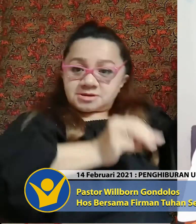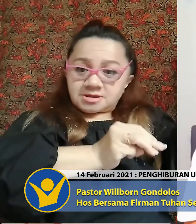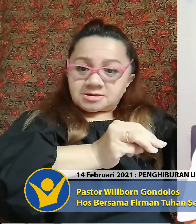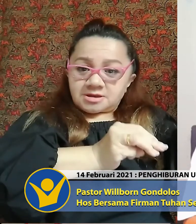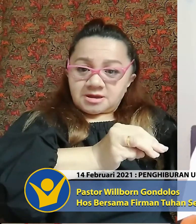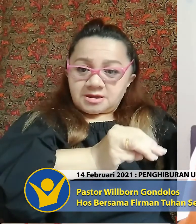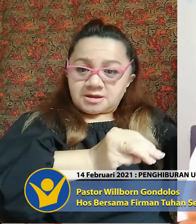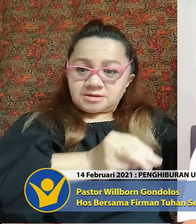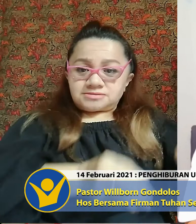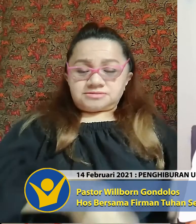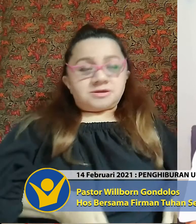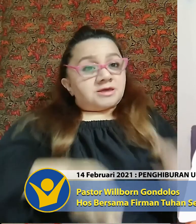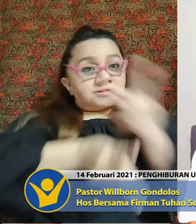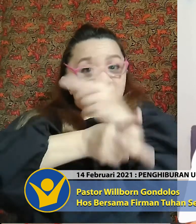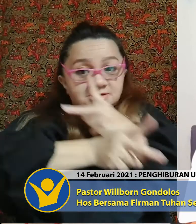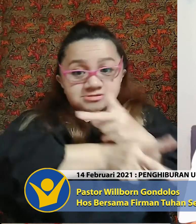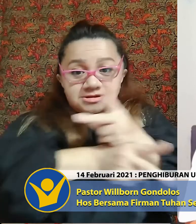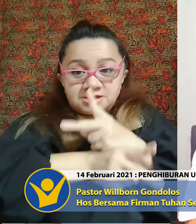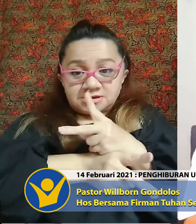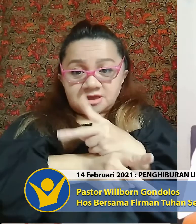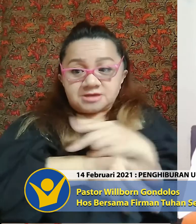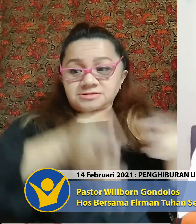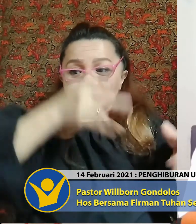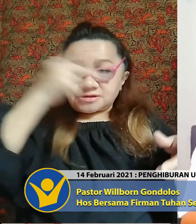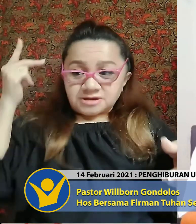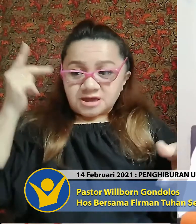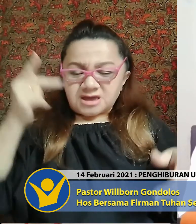dilaksanakan. Sudah hampir 1 tahun.